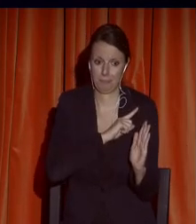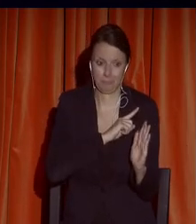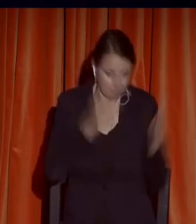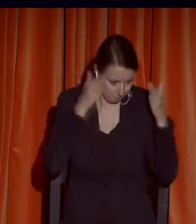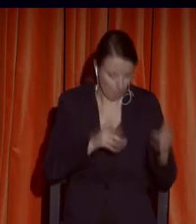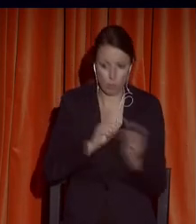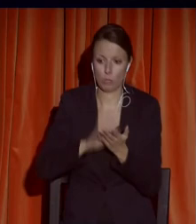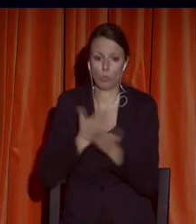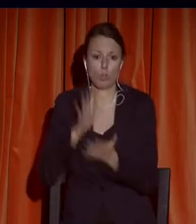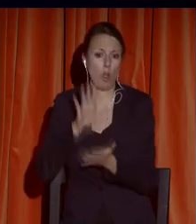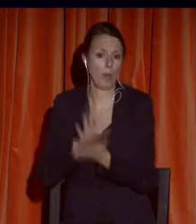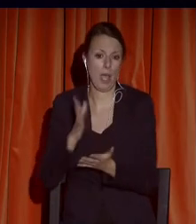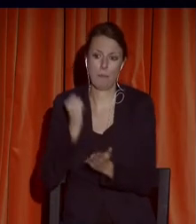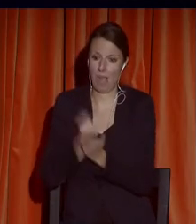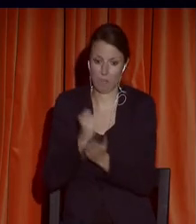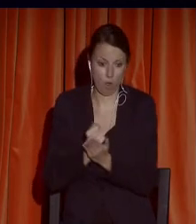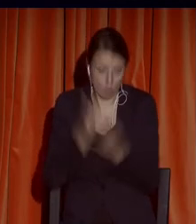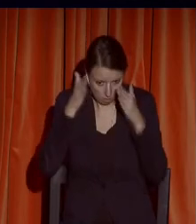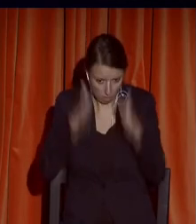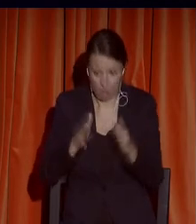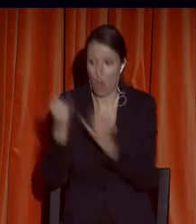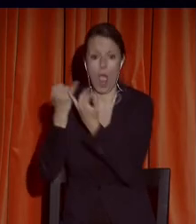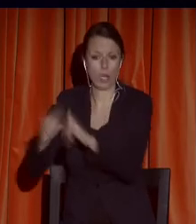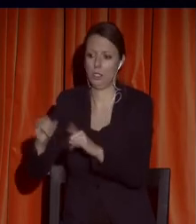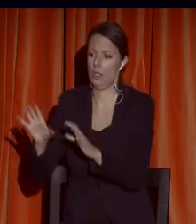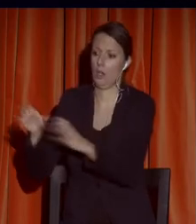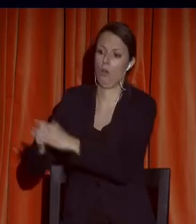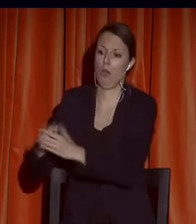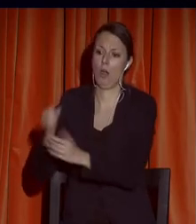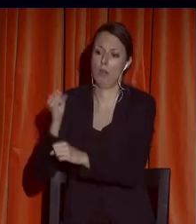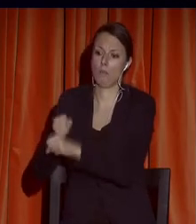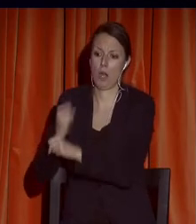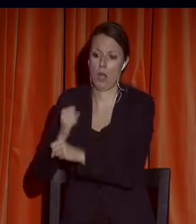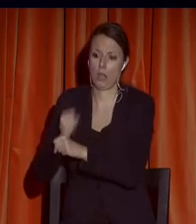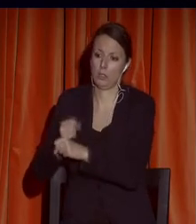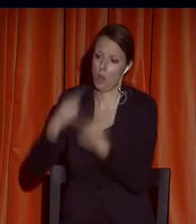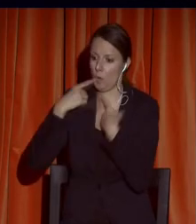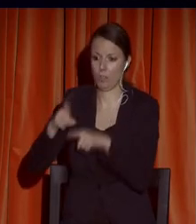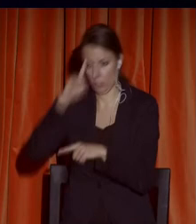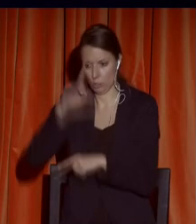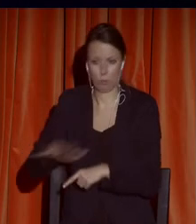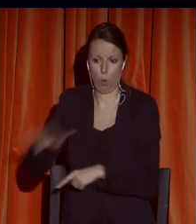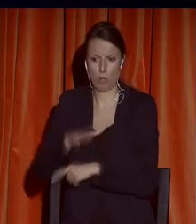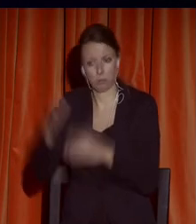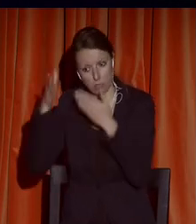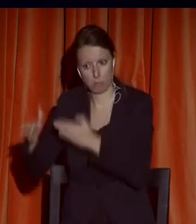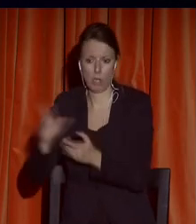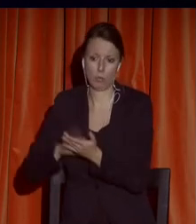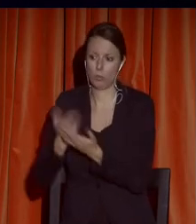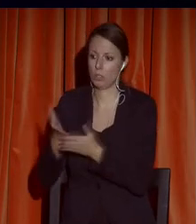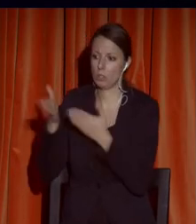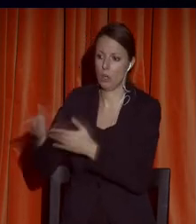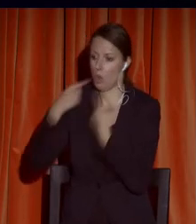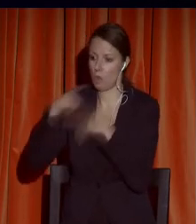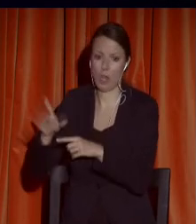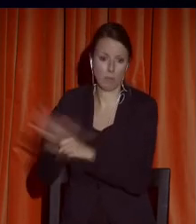kwestiami opinii prawnych. Ktoś sobie gdzie indziej pracuje nad kwestiami odpowiedzialności społecznej, odpowiedzialności biznesu.